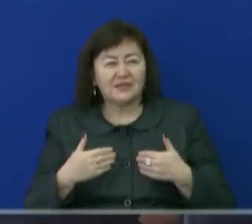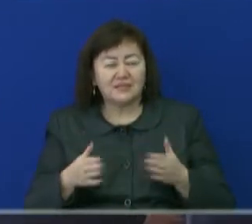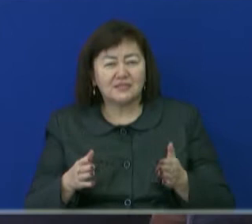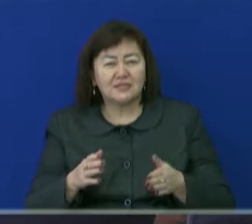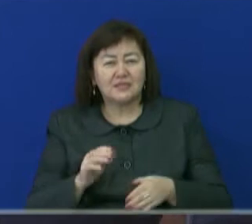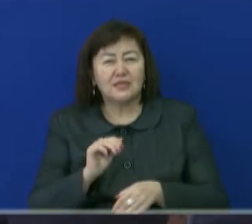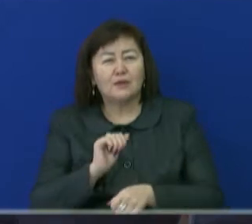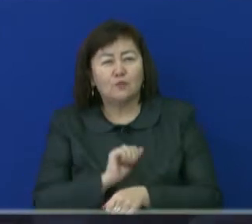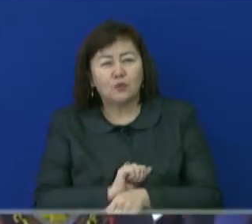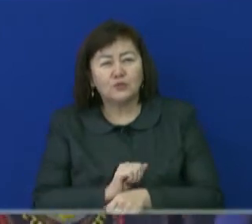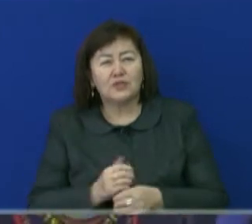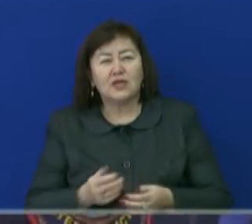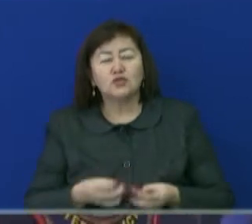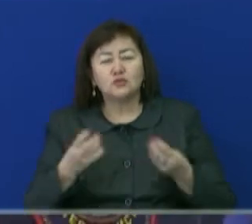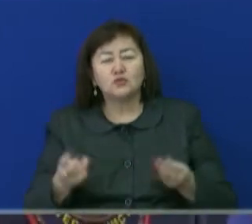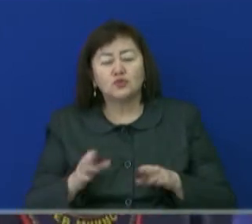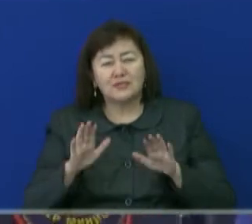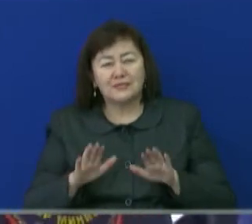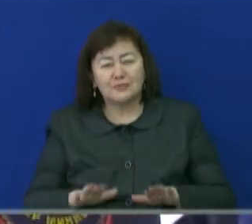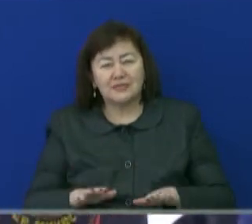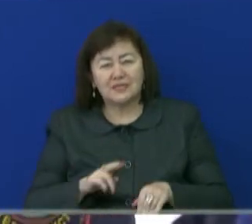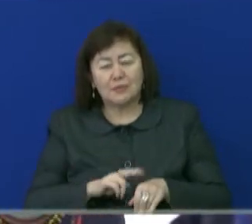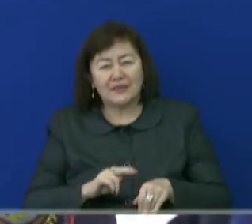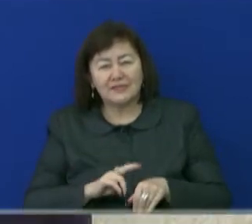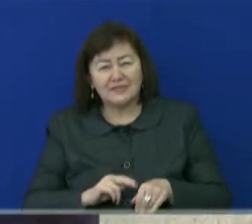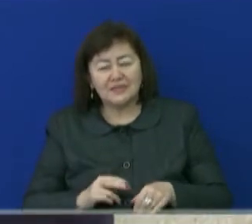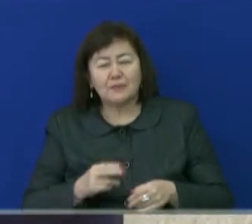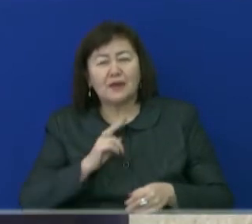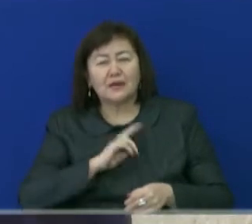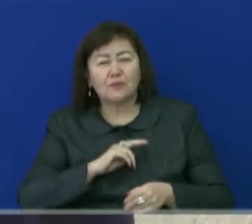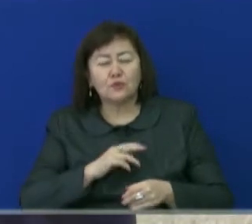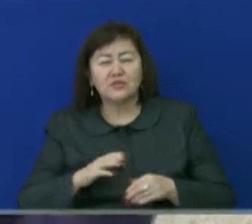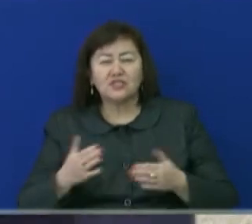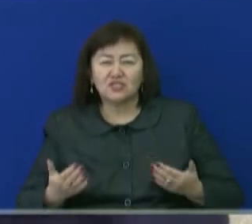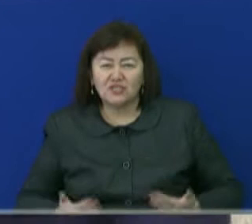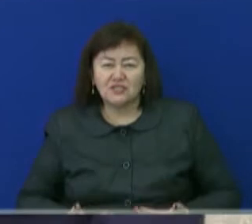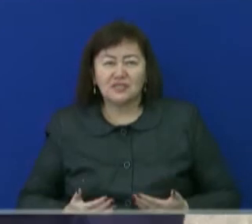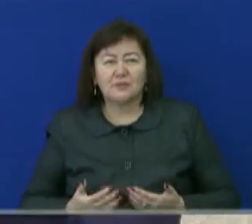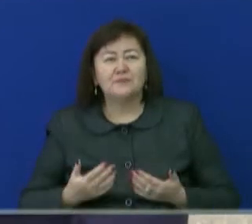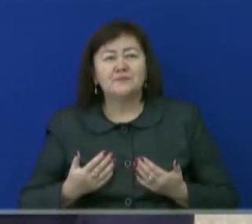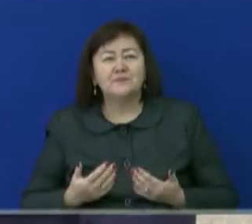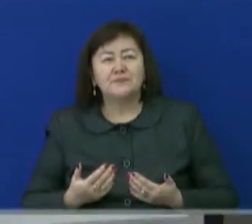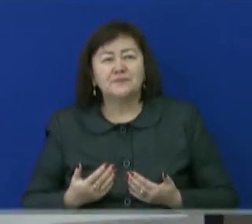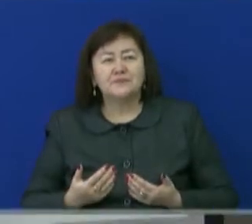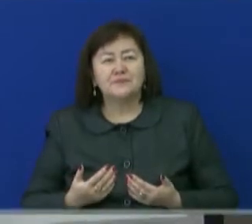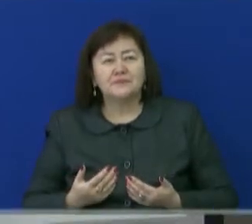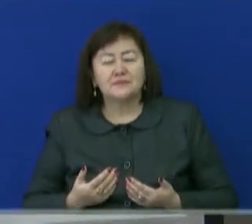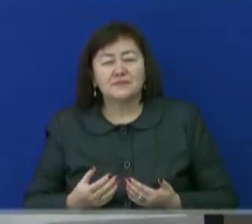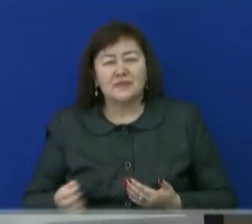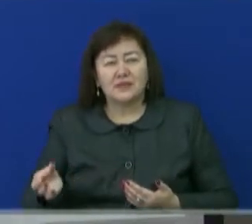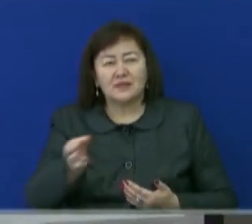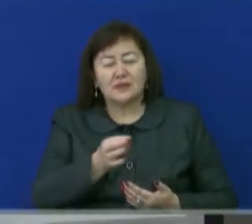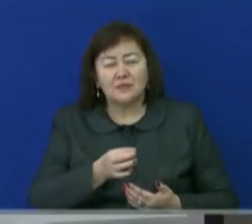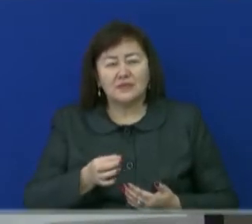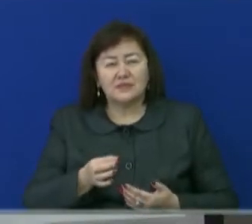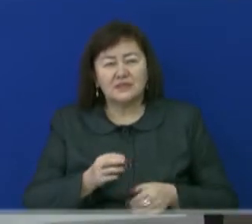органдармен бірігіп жұмыс жасау керектігін айтты. Қарағайлы нөмірі 19-шы учаскелік пункті қалалық әкімдік теңгерімінен облыстық